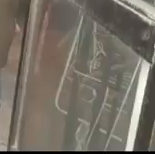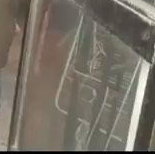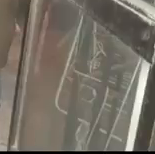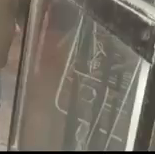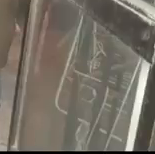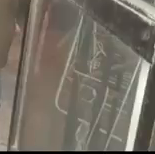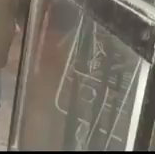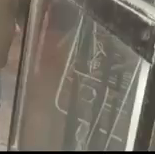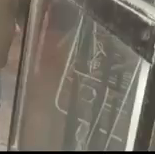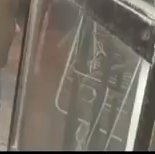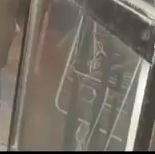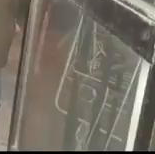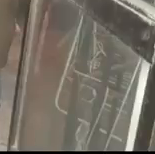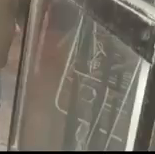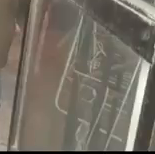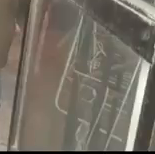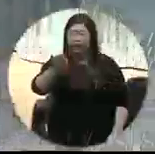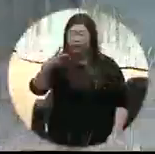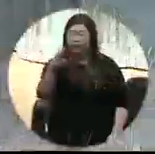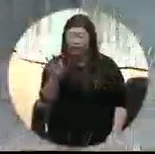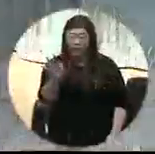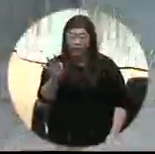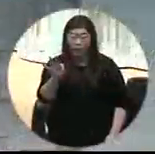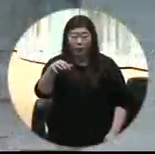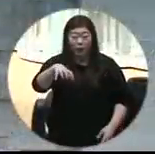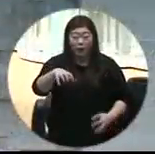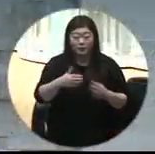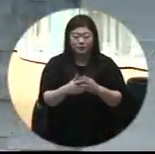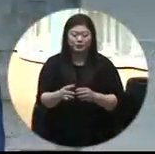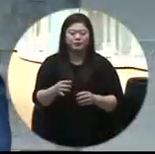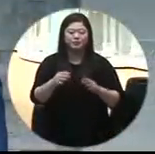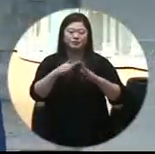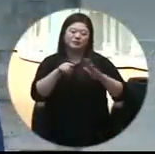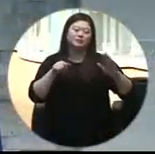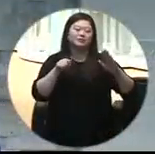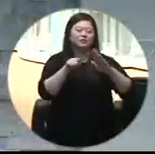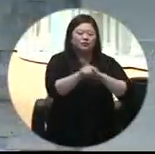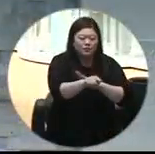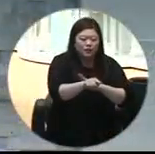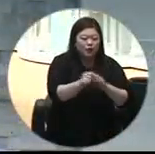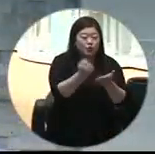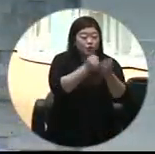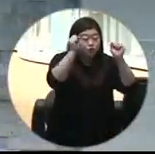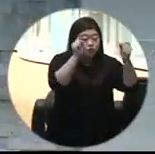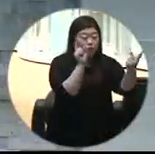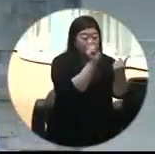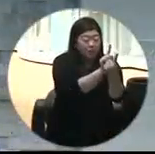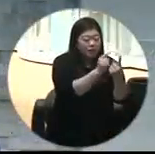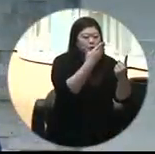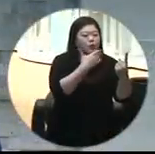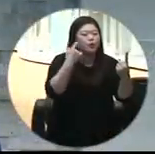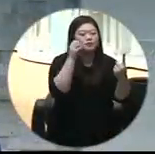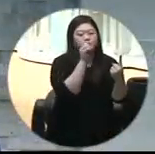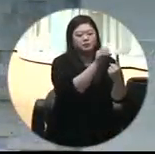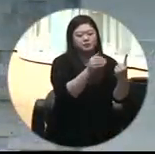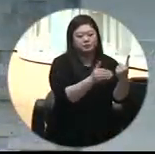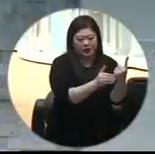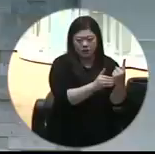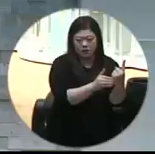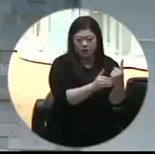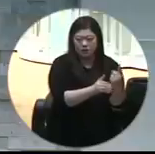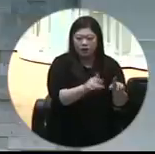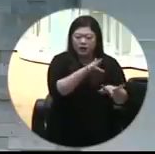부천시 고강동에 박금순이라는 무속이 내게 복음을 증거해서 영접을 시켰어. 귀신에